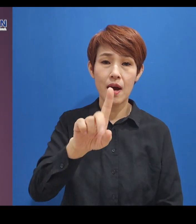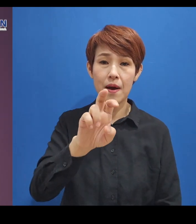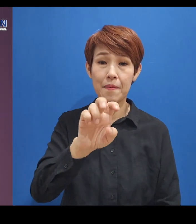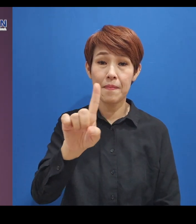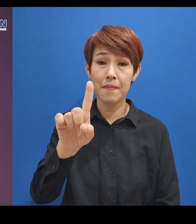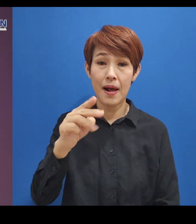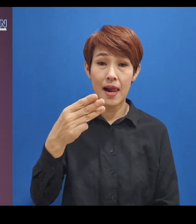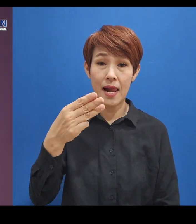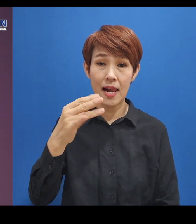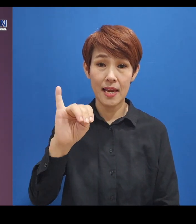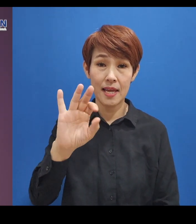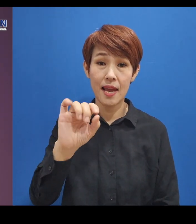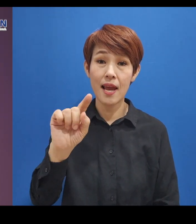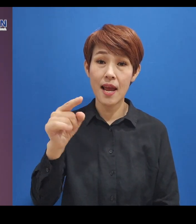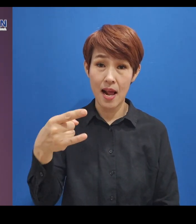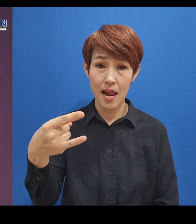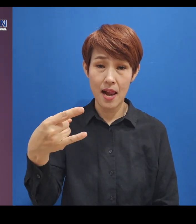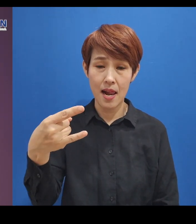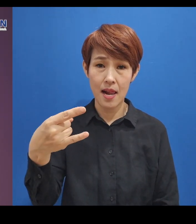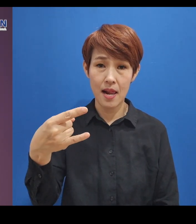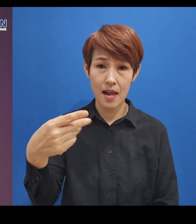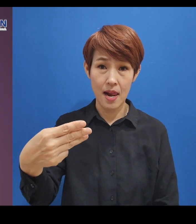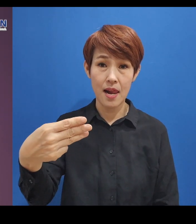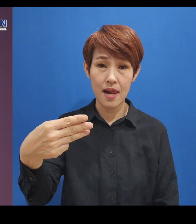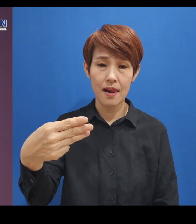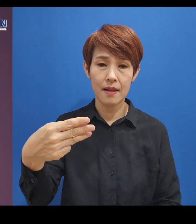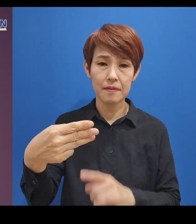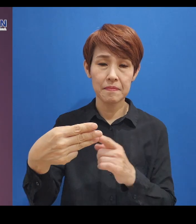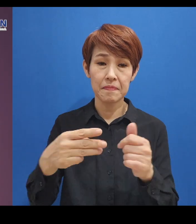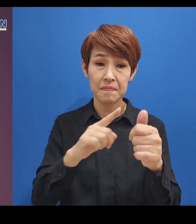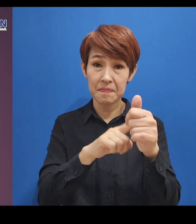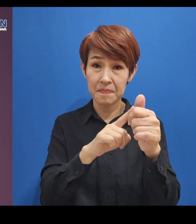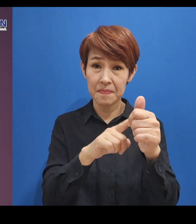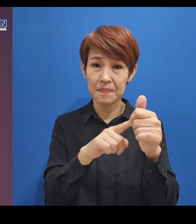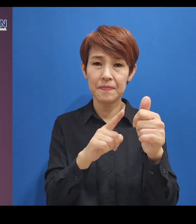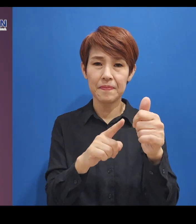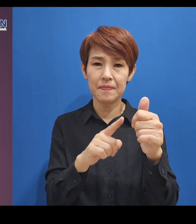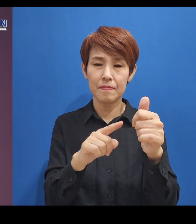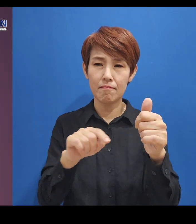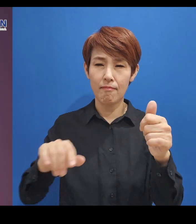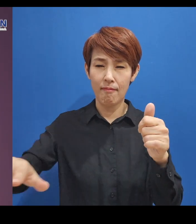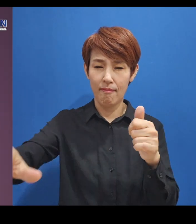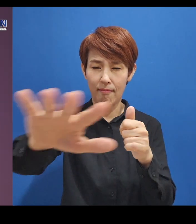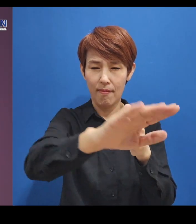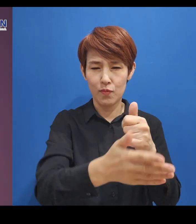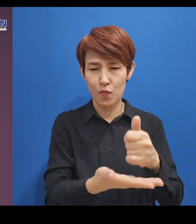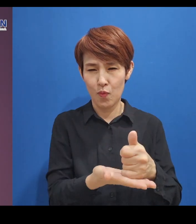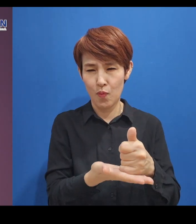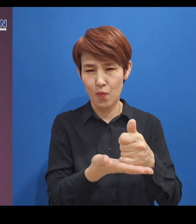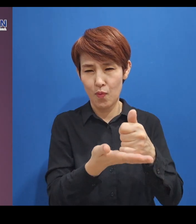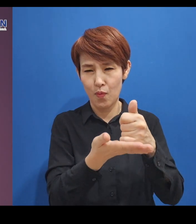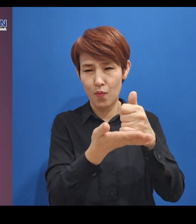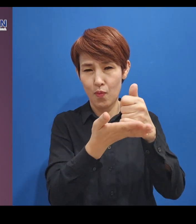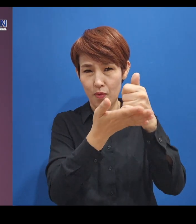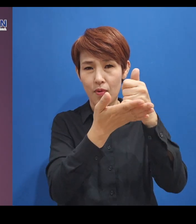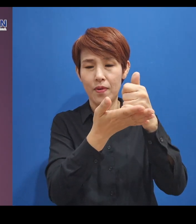가말리엘입니다. 이 사람은 모든 백성으로부터 존경을 받는 정말 어른이라고 할 수 있는